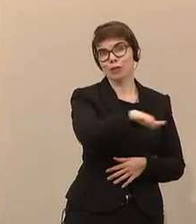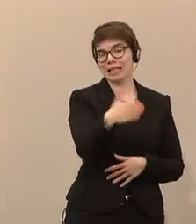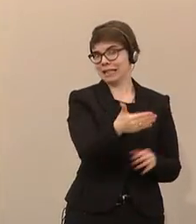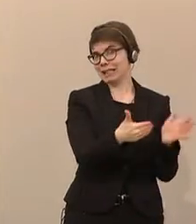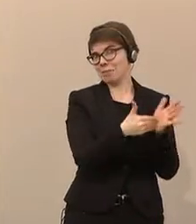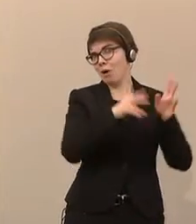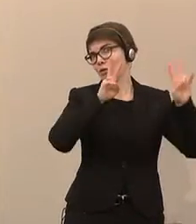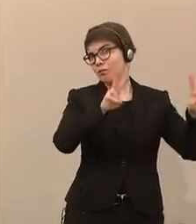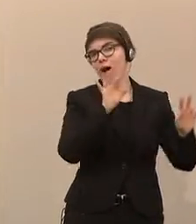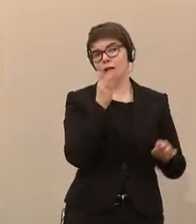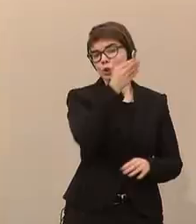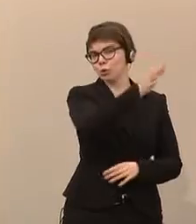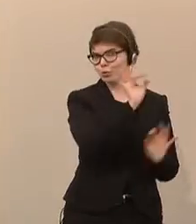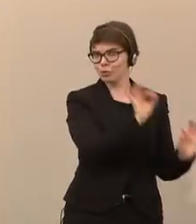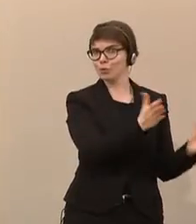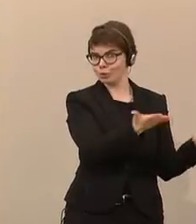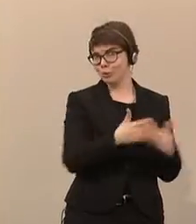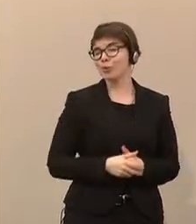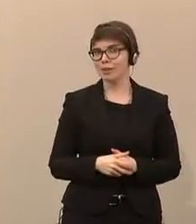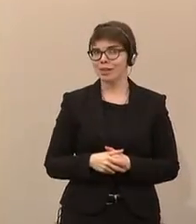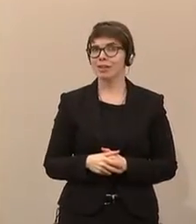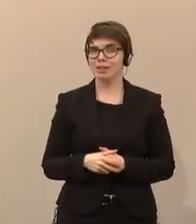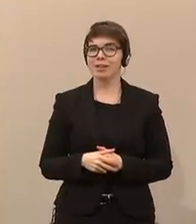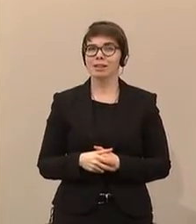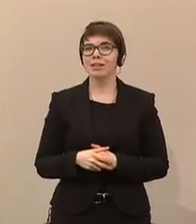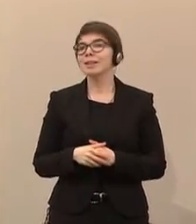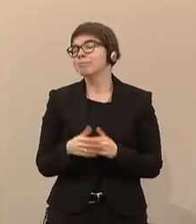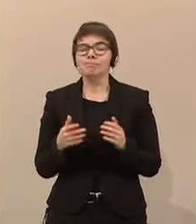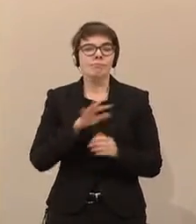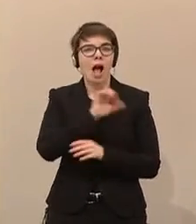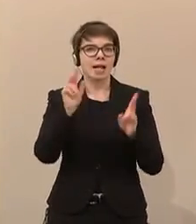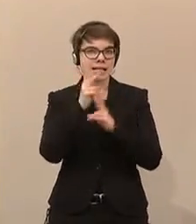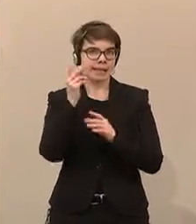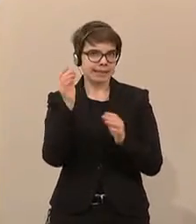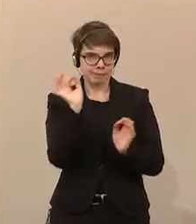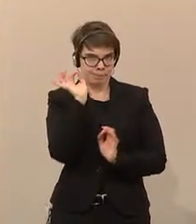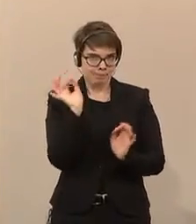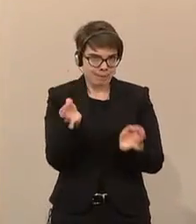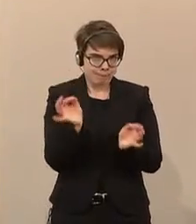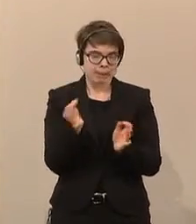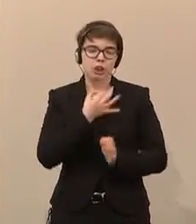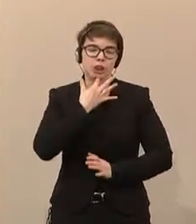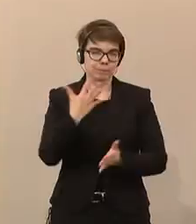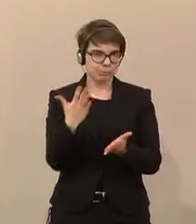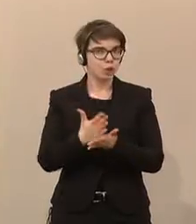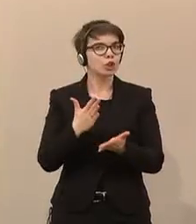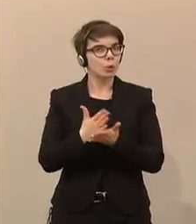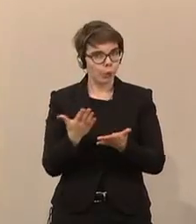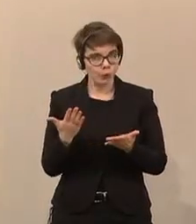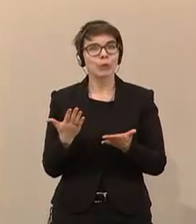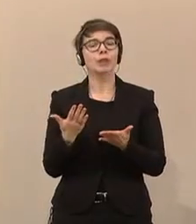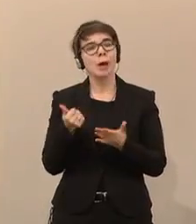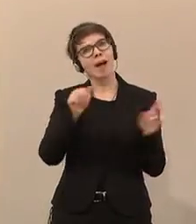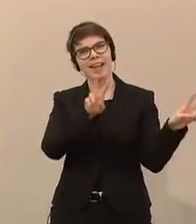eine gute Zukunft brauchen. Keine Frage, es ist eben nicht alles perfekt. Aber um Seneca zu zitieren, non est ad